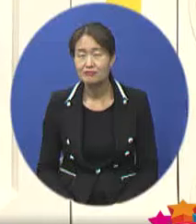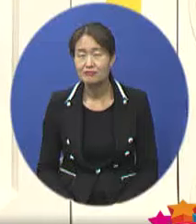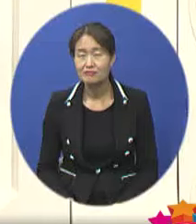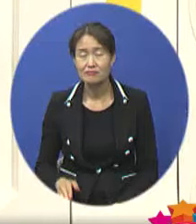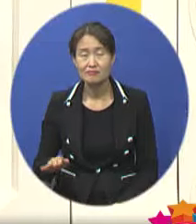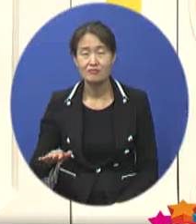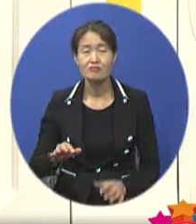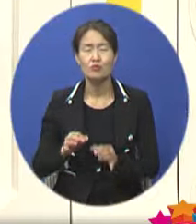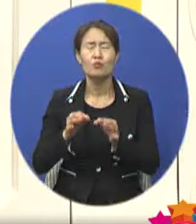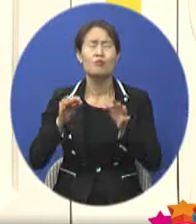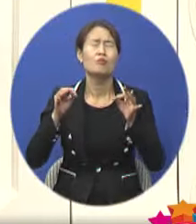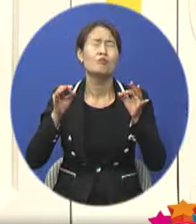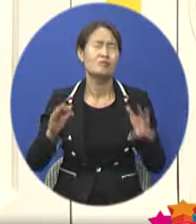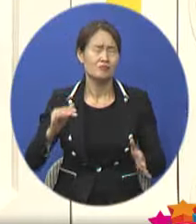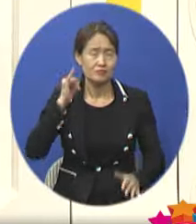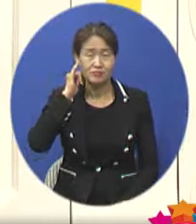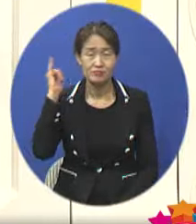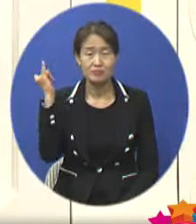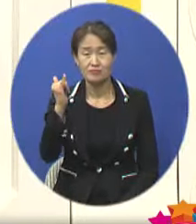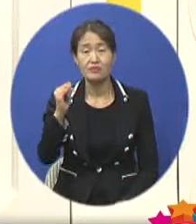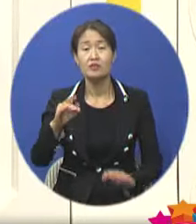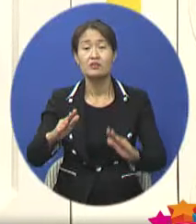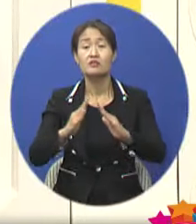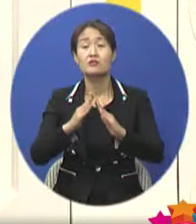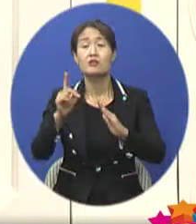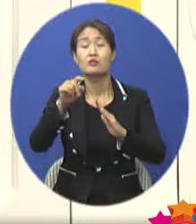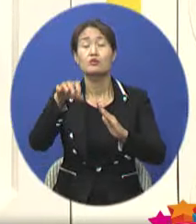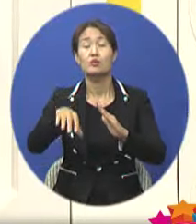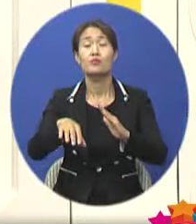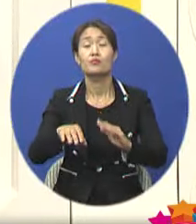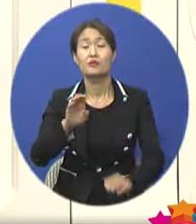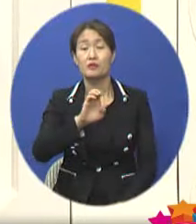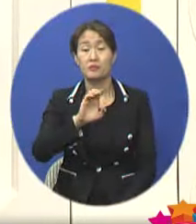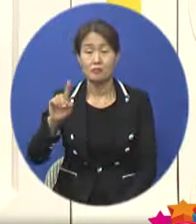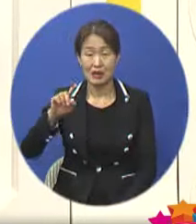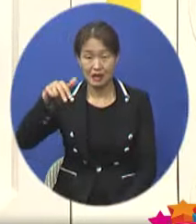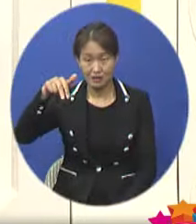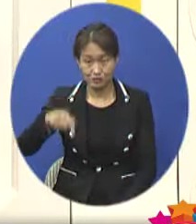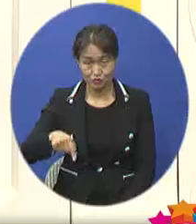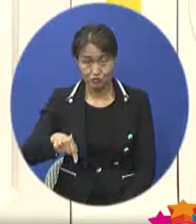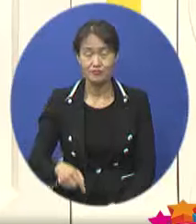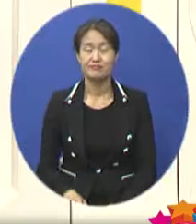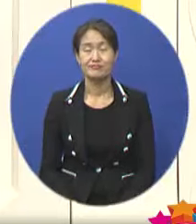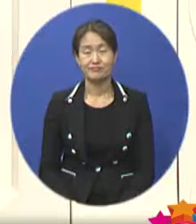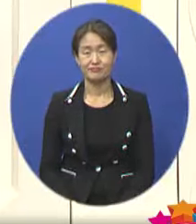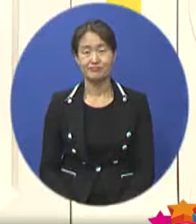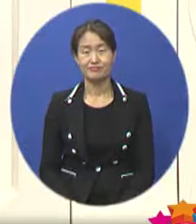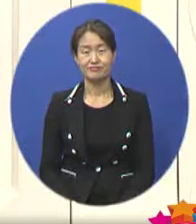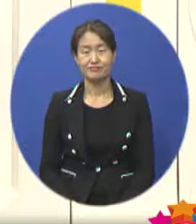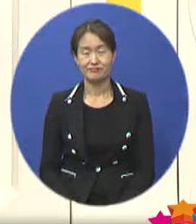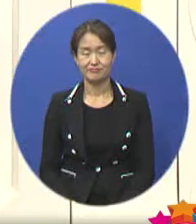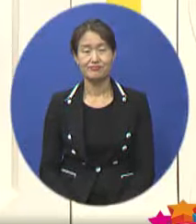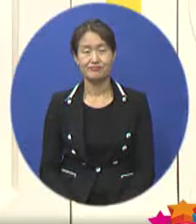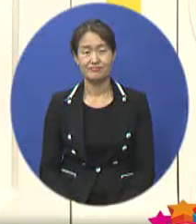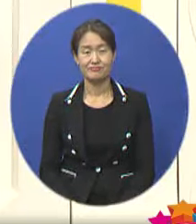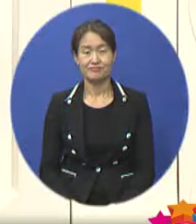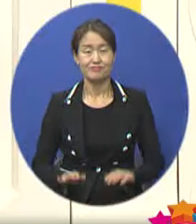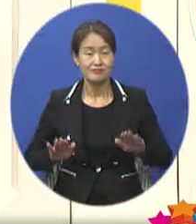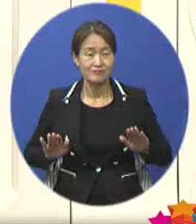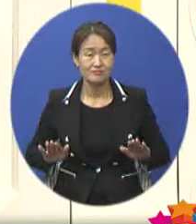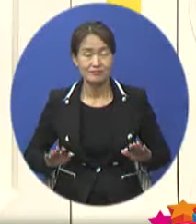내가 전화했어요. 예, 어디예요? 전화 주신 데가? 여기 파주요. 파주? 네. 네, 자